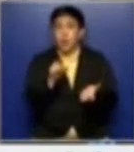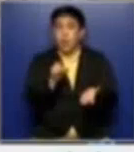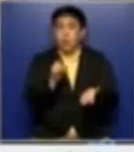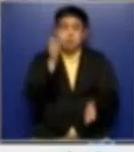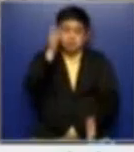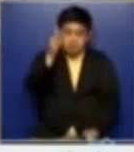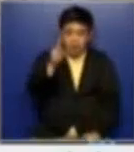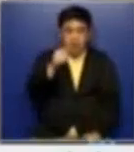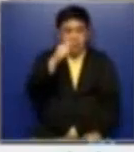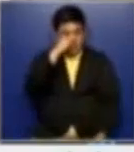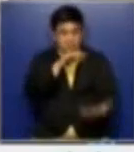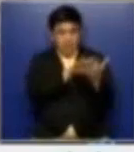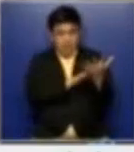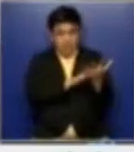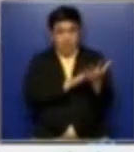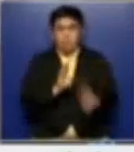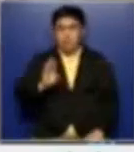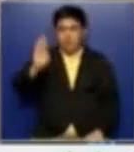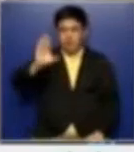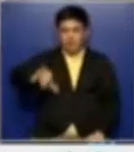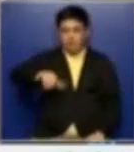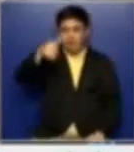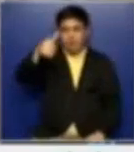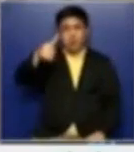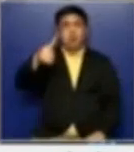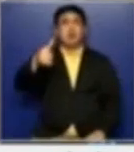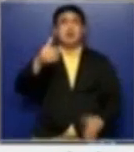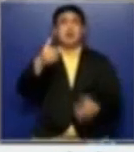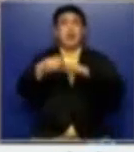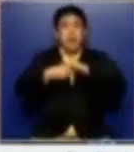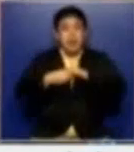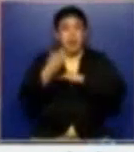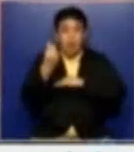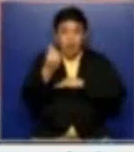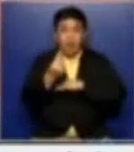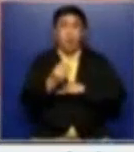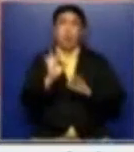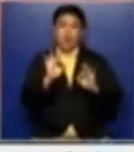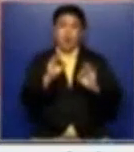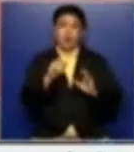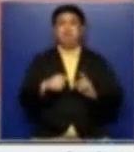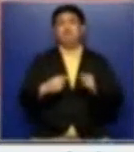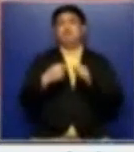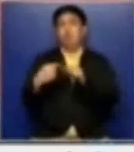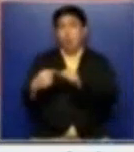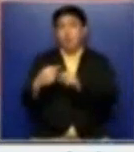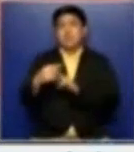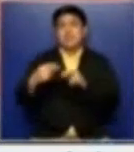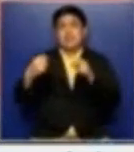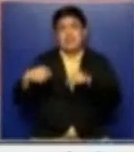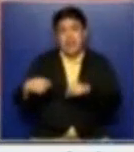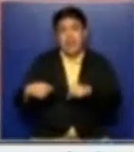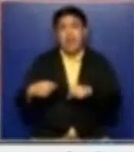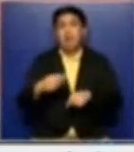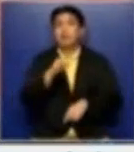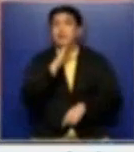ทำให้บริษัทกลับมามีรายได้เท่านี้กำไรเท่านี้ผมจะต่อสัญญาให้คุณแต่ถ้าตั้